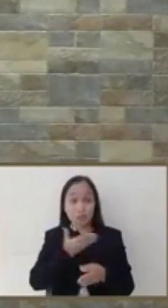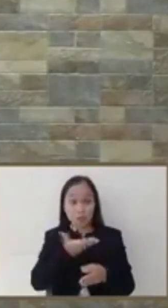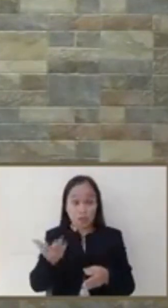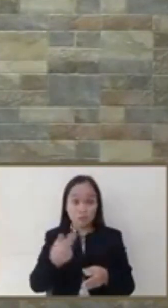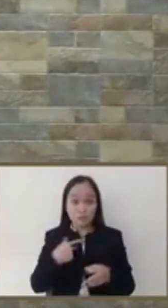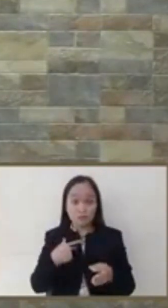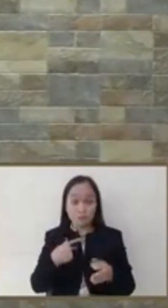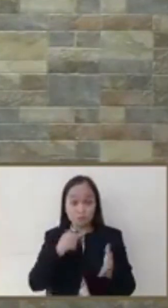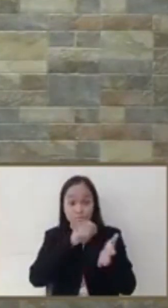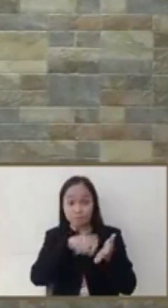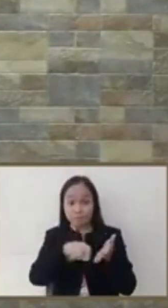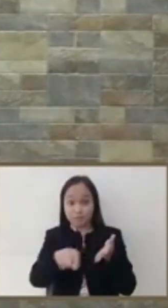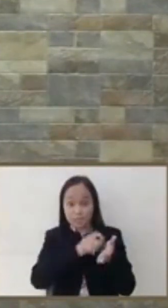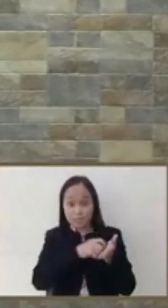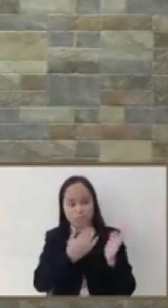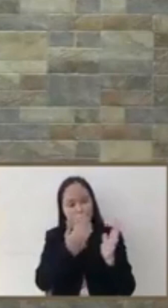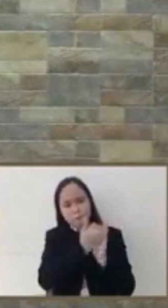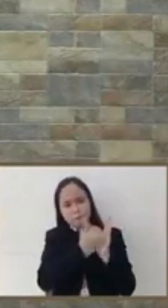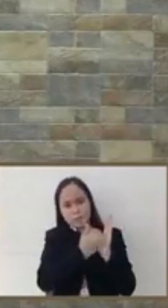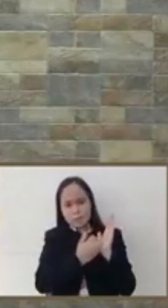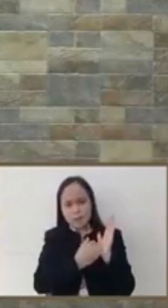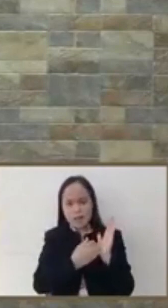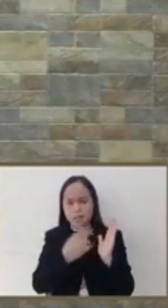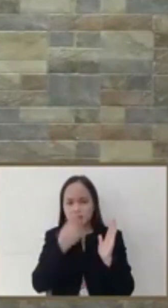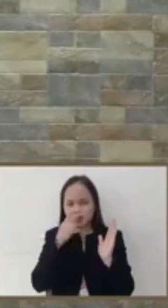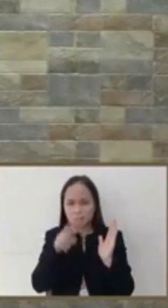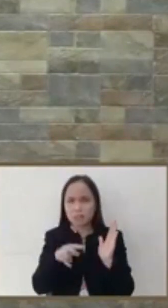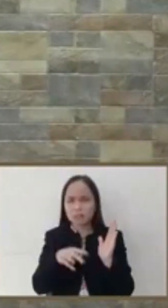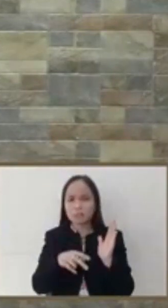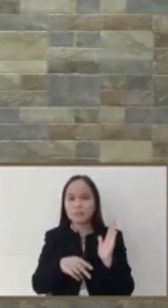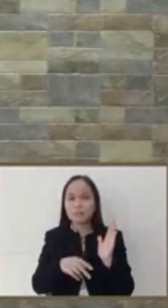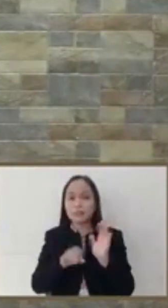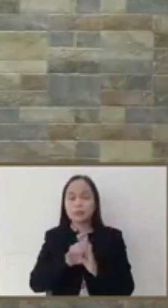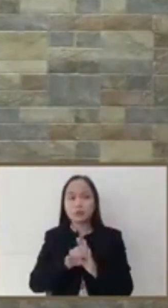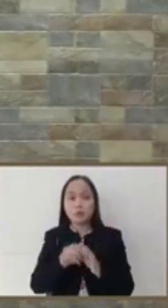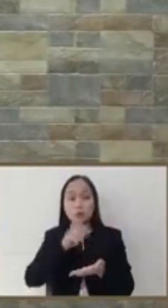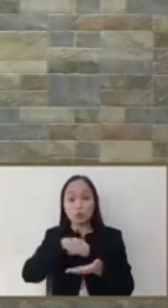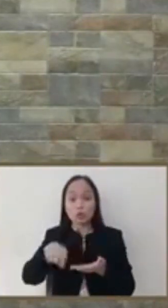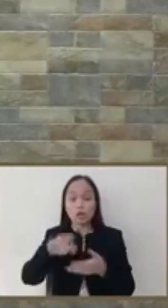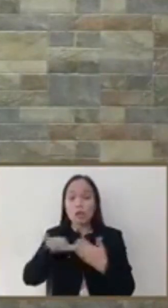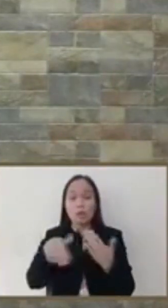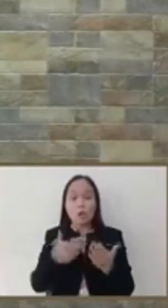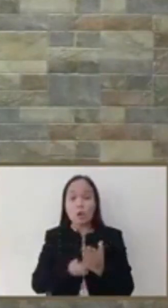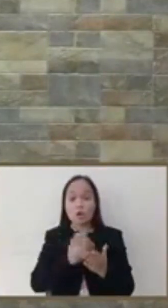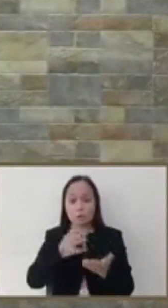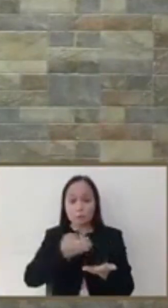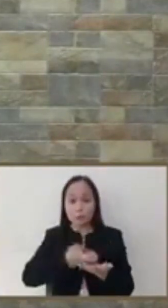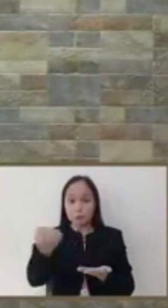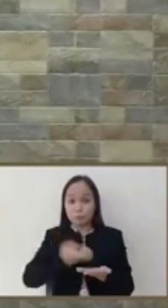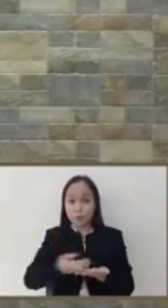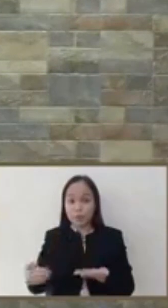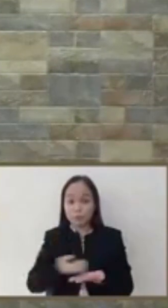Kung meron kayong mga listahan, tinuturo ko po yan dito sa inyo, mga kapatid. Alright, isulat nyo lahat ang inyong expenditure, ang inyong